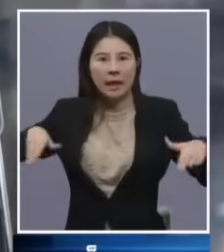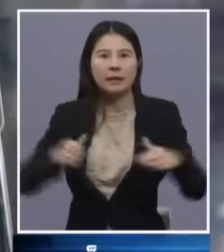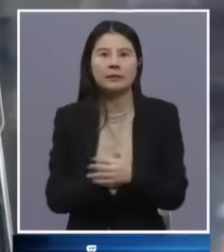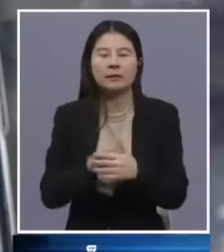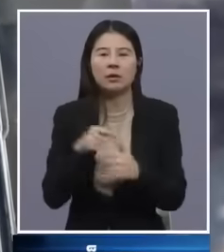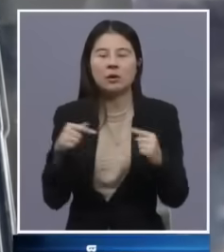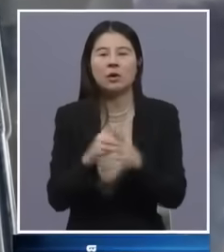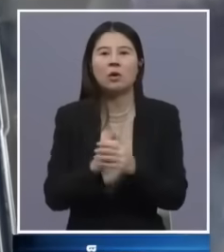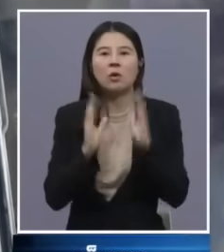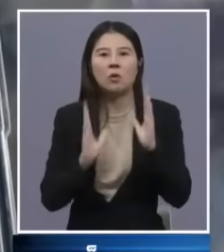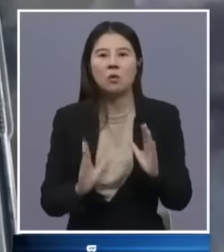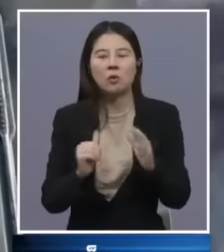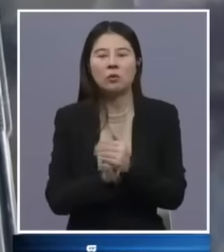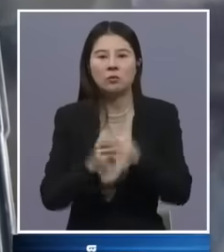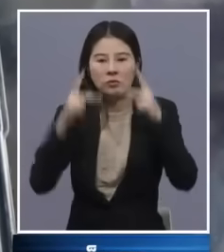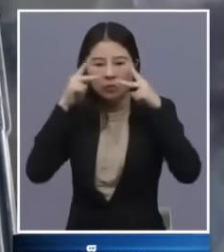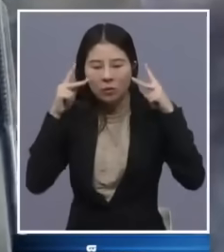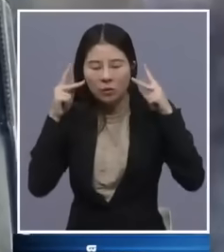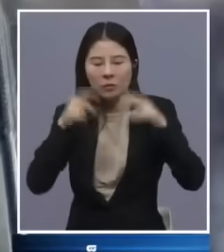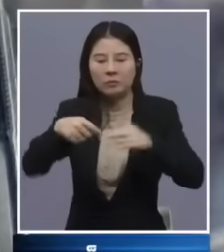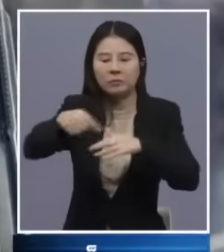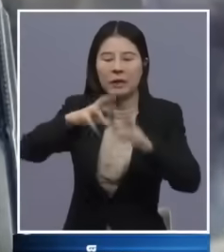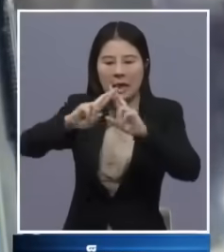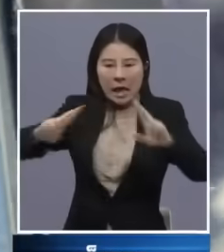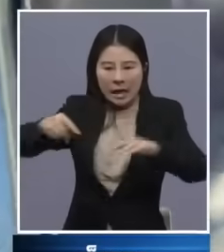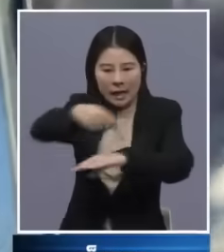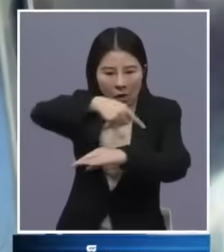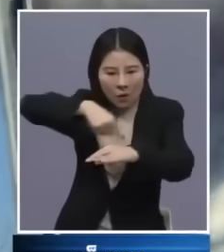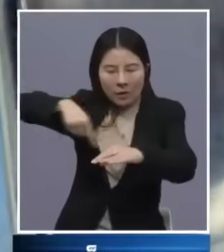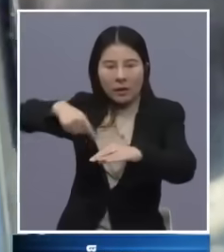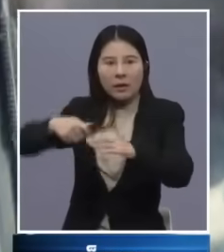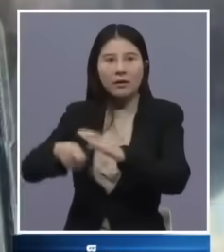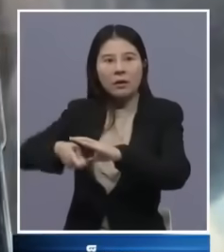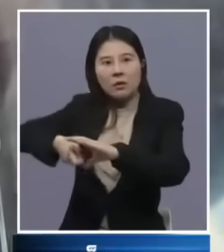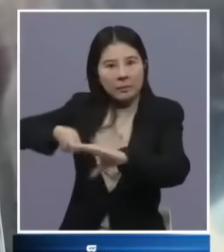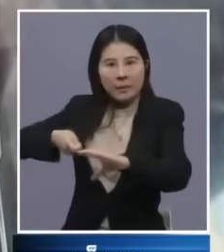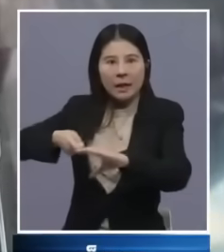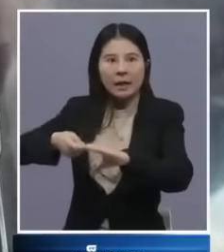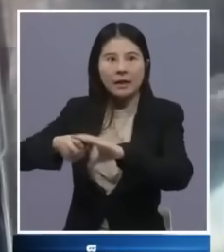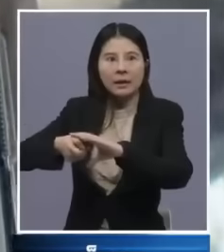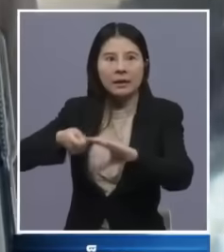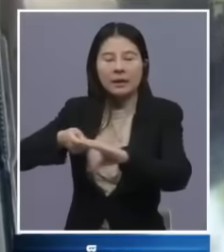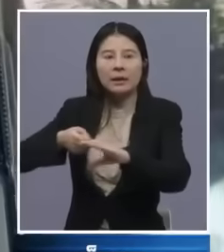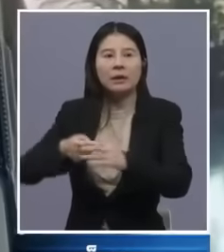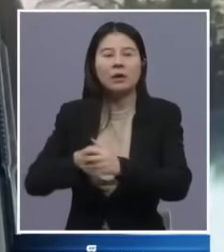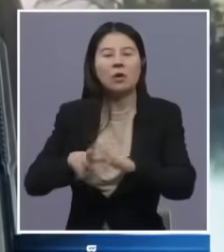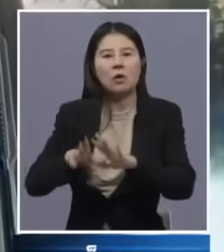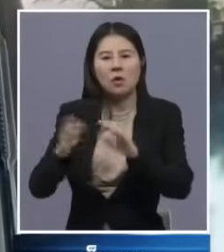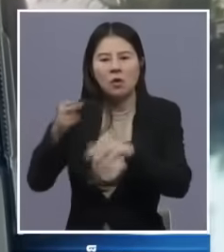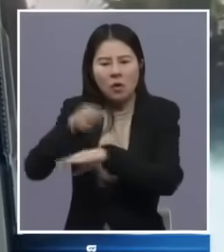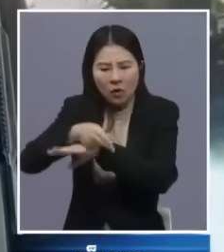คนร้ายทั้ง2คนนะคะจะเดินอ้อมไปทางหลังร้านแล้วก็ไปถอดปลั๊กกล้องวงจรปิดที่อยู่ภายในร้านออก